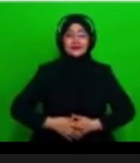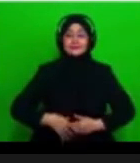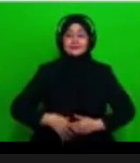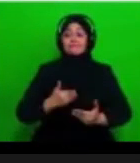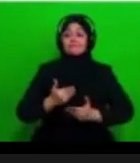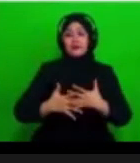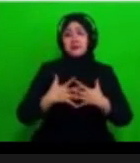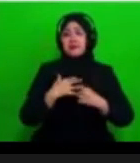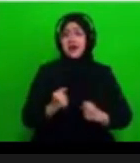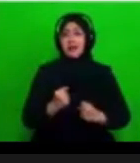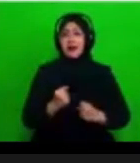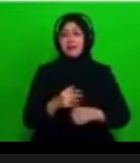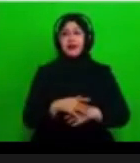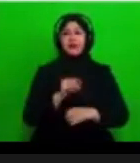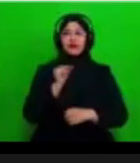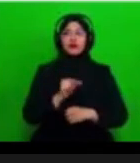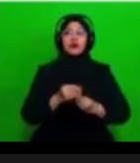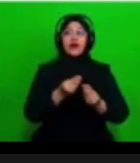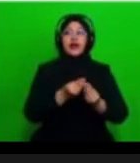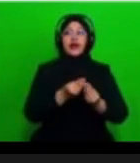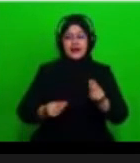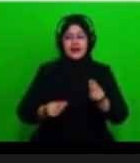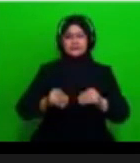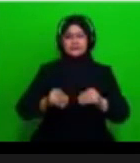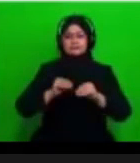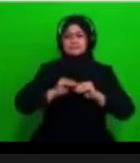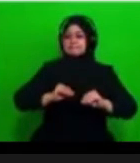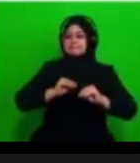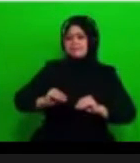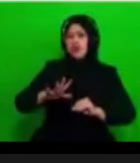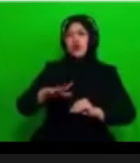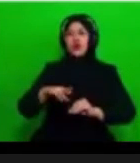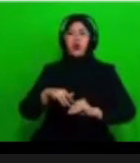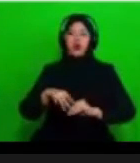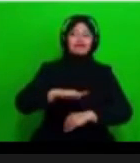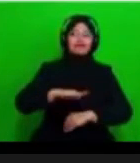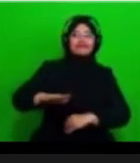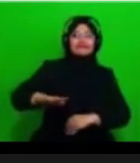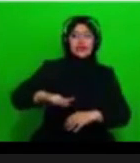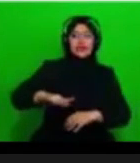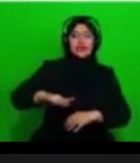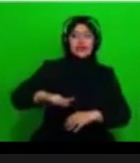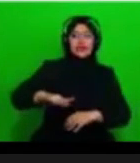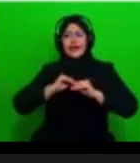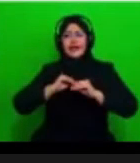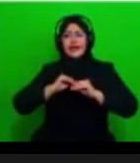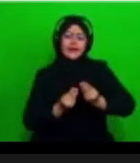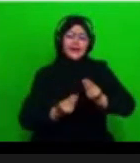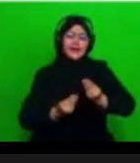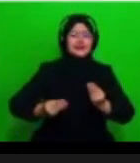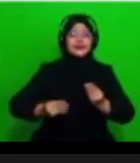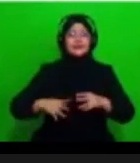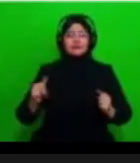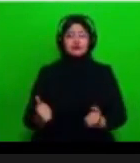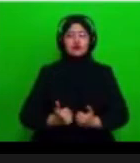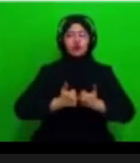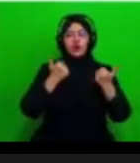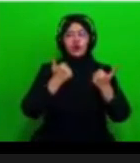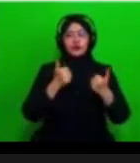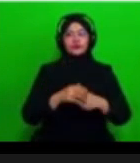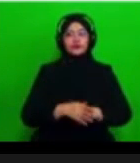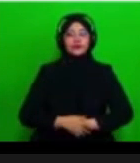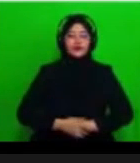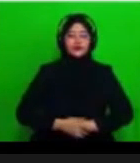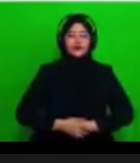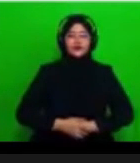diharapkan akan mewujudkan generasi unggul bangsa. Jadi intinya kalau di sebelah kanan atas itu, guru penggerak itu